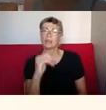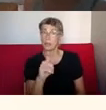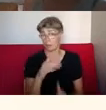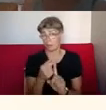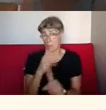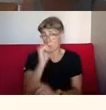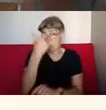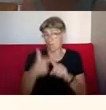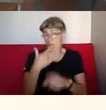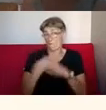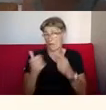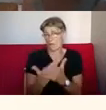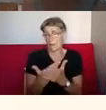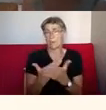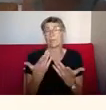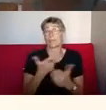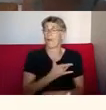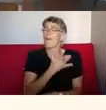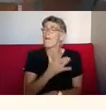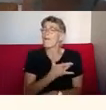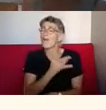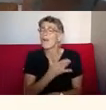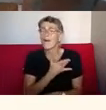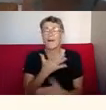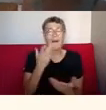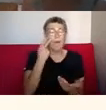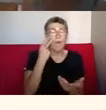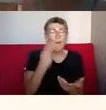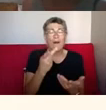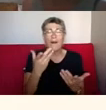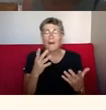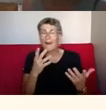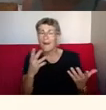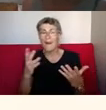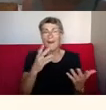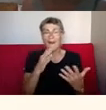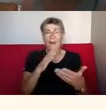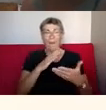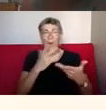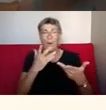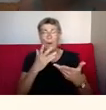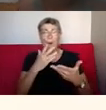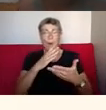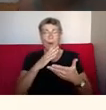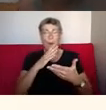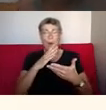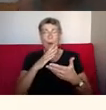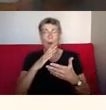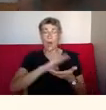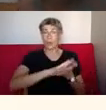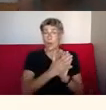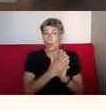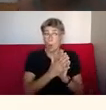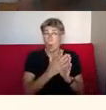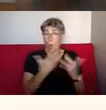forme-là. Donc, c'était intéressant d'avoir vraiment des relais direct avec l'ADAPT et